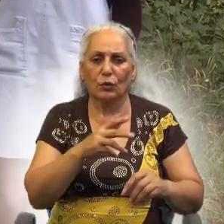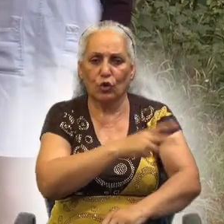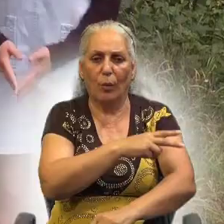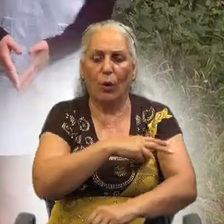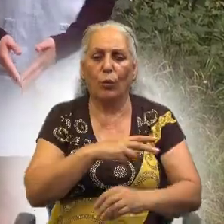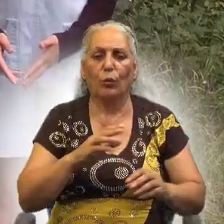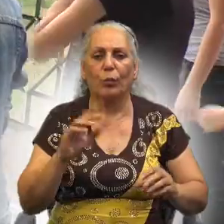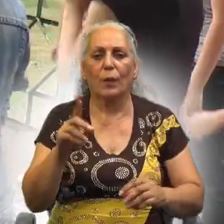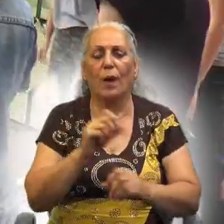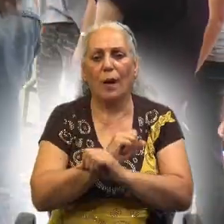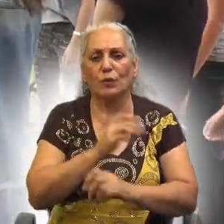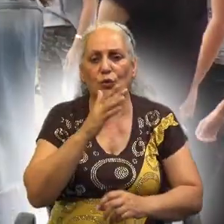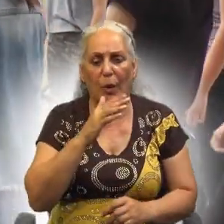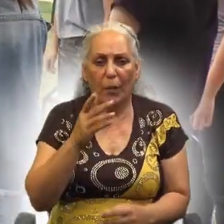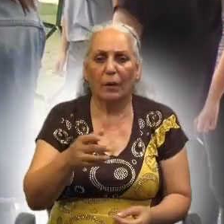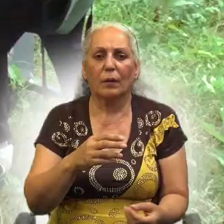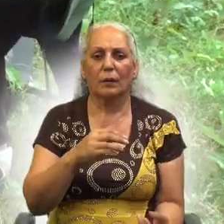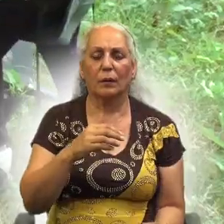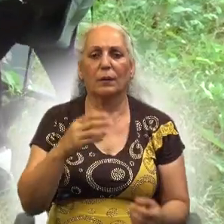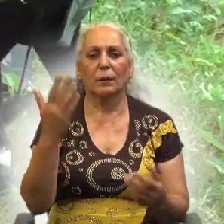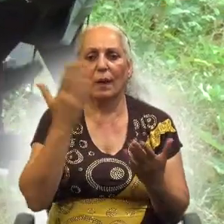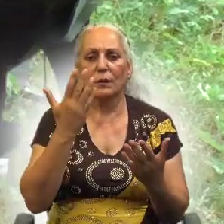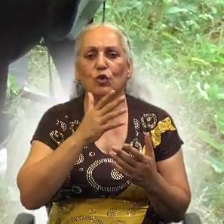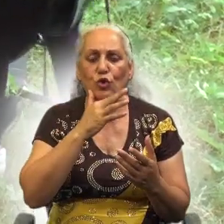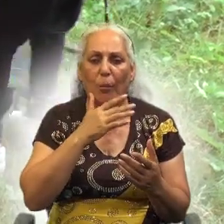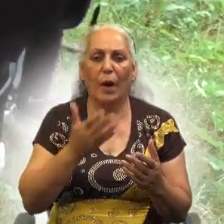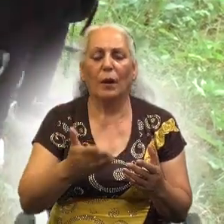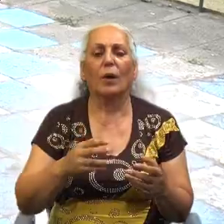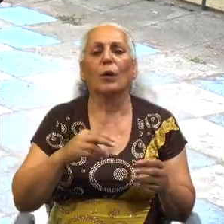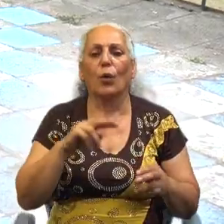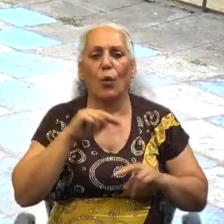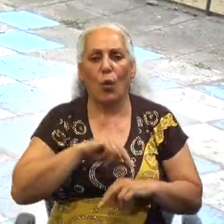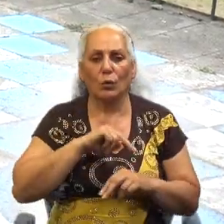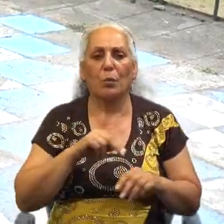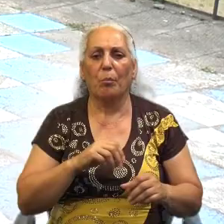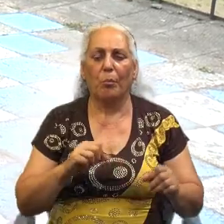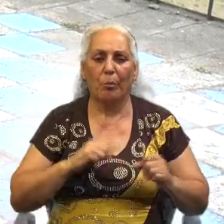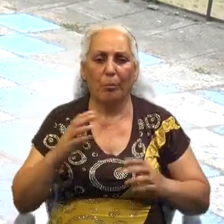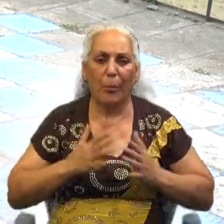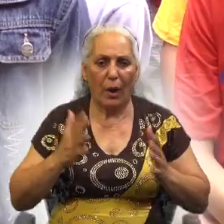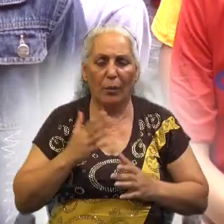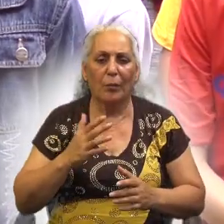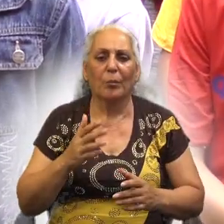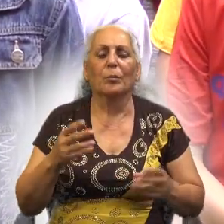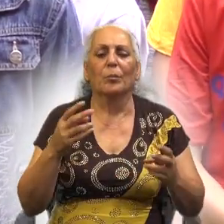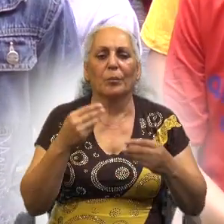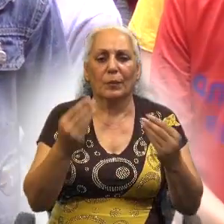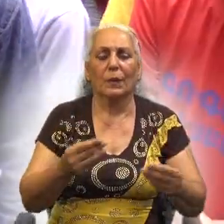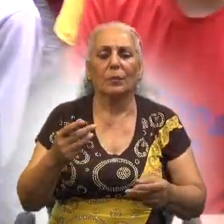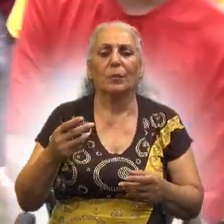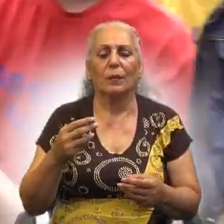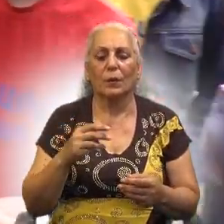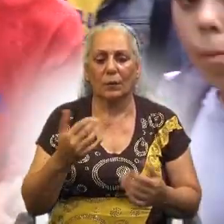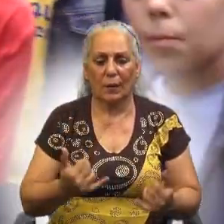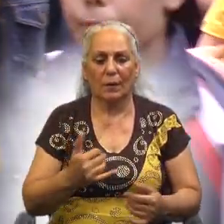պարբերաբար ականային վտանգի իրազեկման դասընթացներ ու գործնական պարապմունքներ են անցկացնում, որպեսզի երեխաները ծանոթանան անվտանգ վարքագծի կանոններին։ Այս